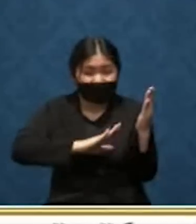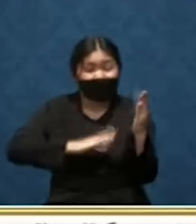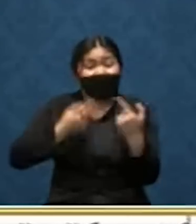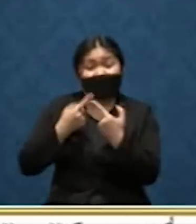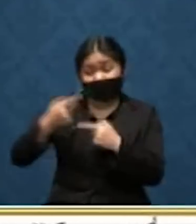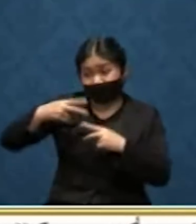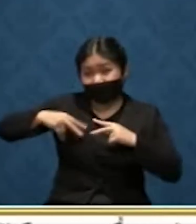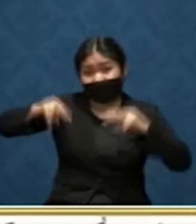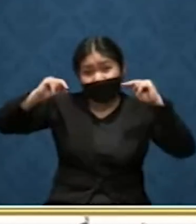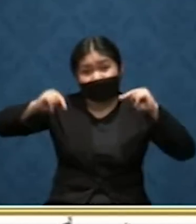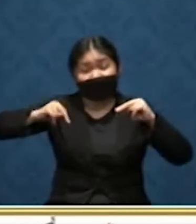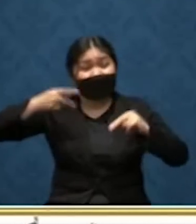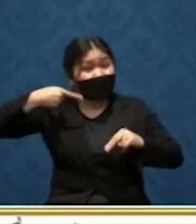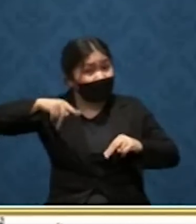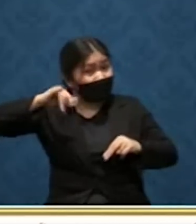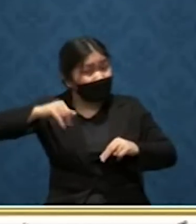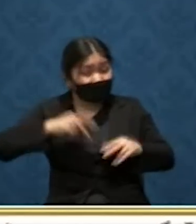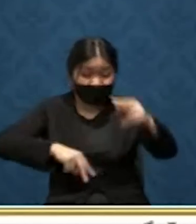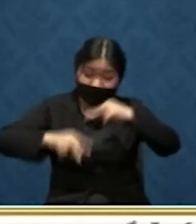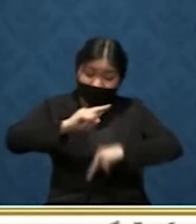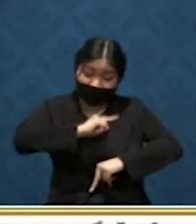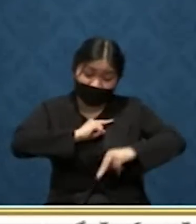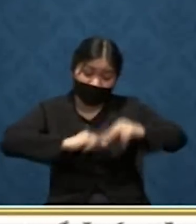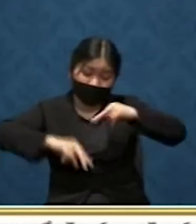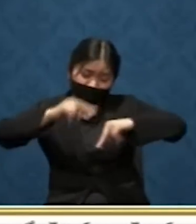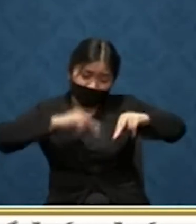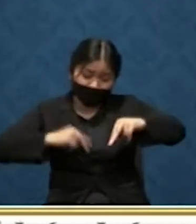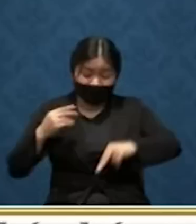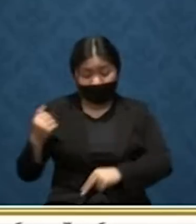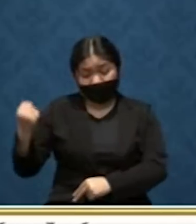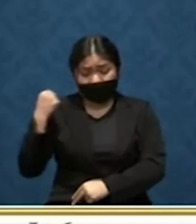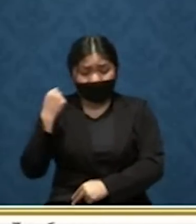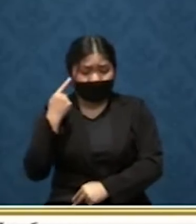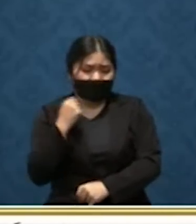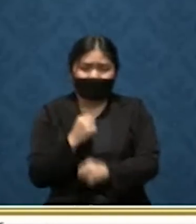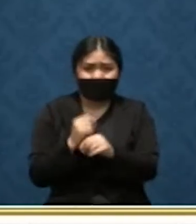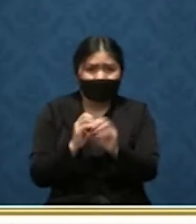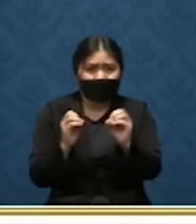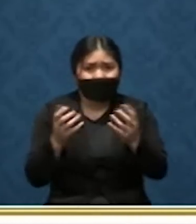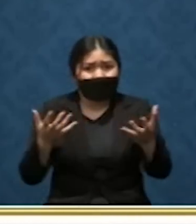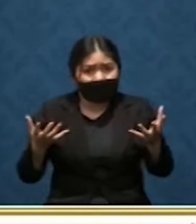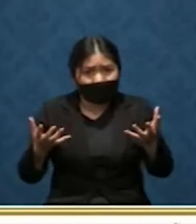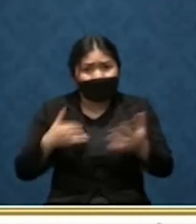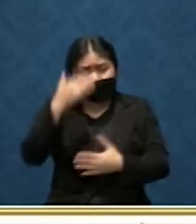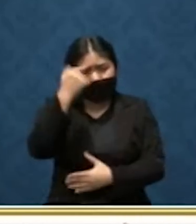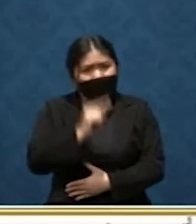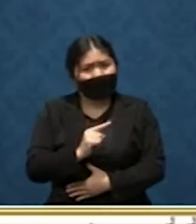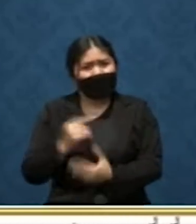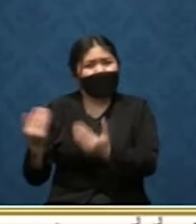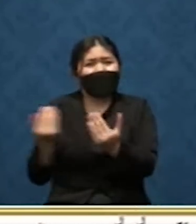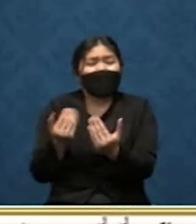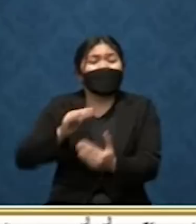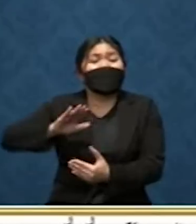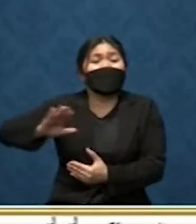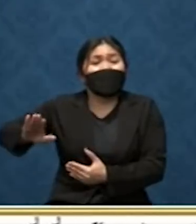ซึงมีหน้าที่ในการดูแลความมนตมนคงได้แต่มองตาปิๆ ไม่ทำอะไรเลยเพราะขนาดรูปของตวเ